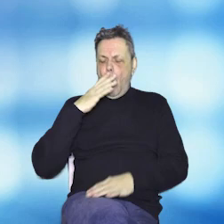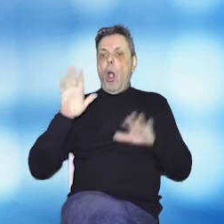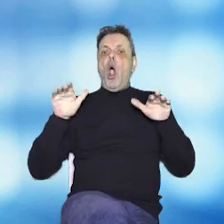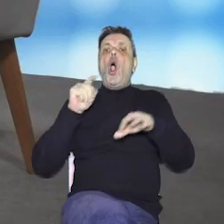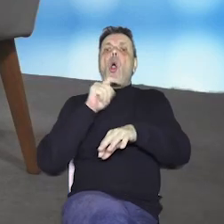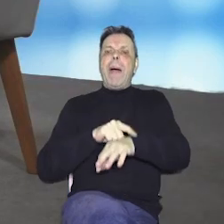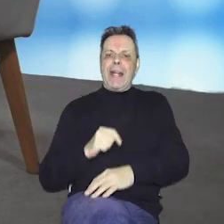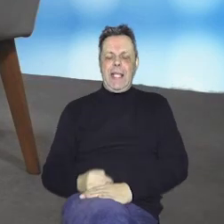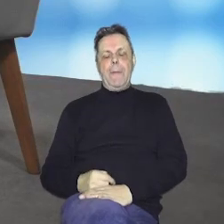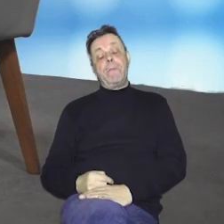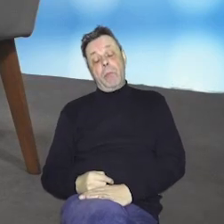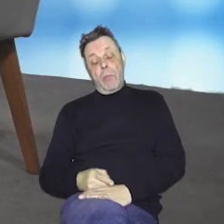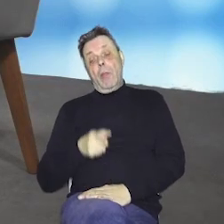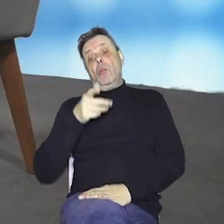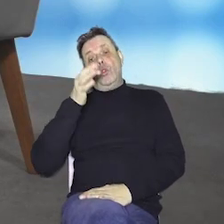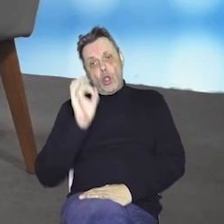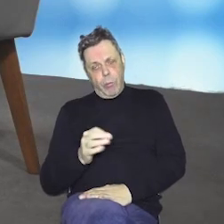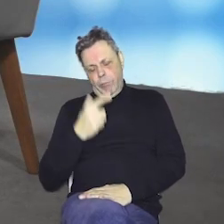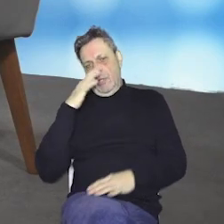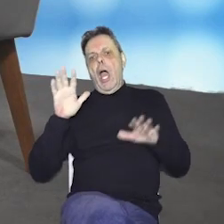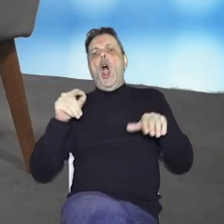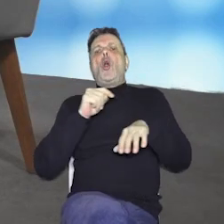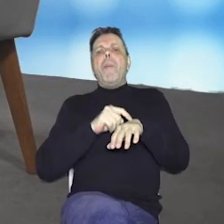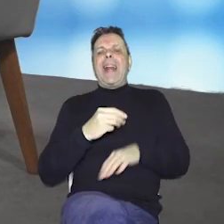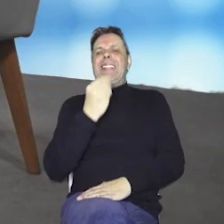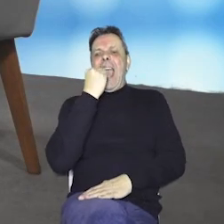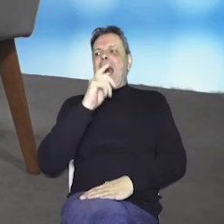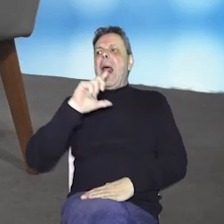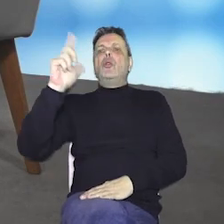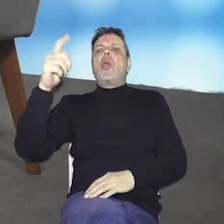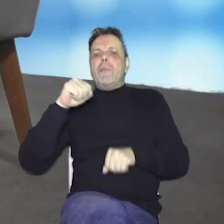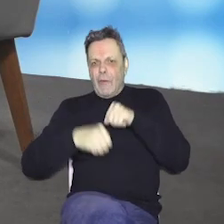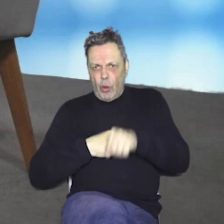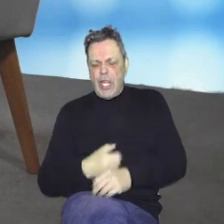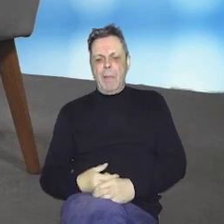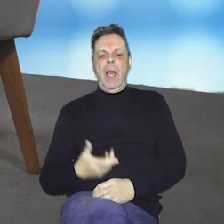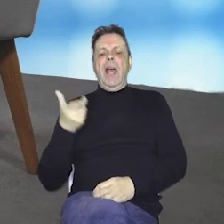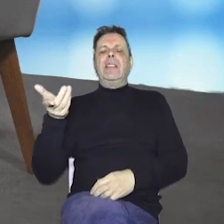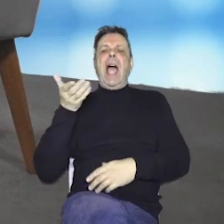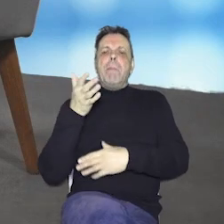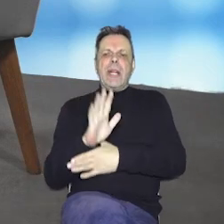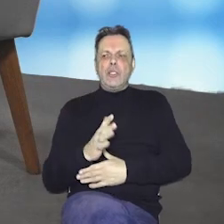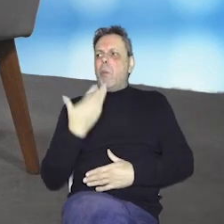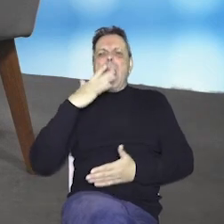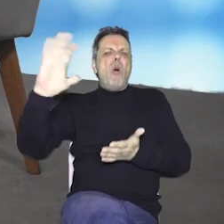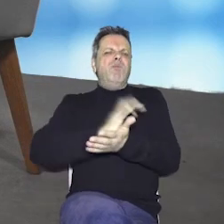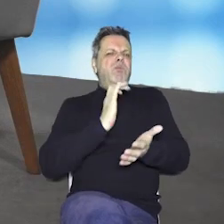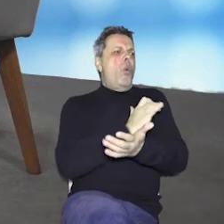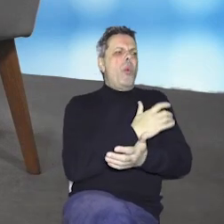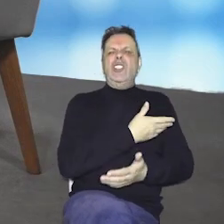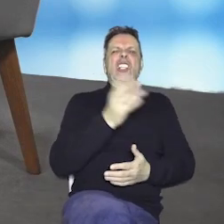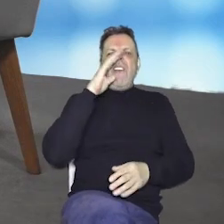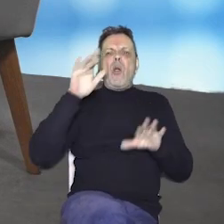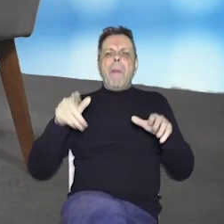komarca. Što je zapravo i dobro da imamo, jer taj komarac je hrana drugim životinjama. Taj pristup, ajmo potamaniti sve živo,